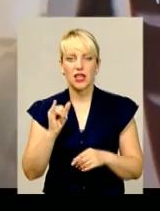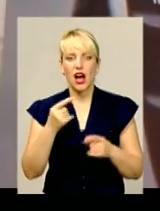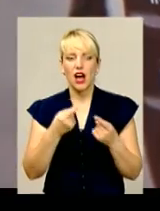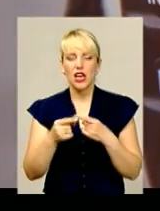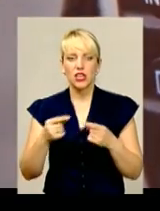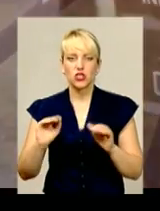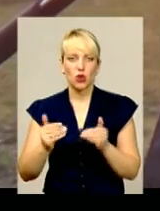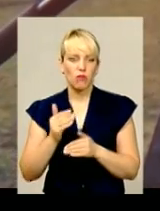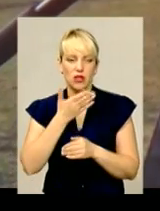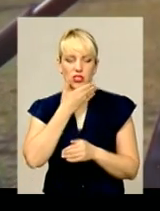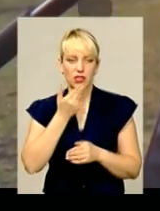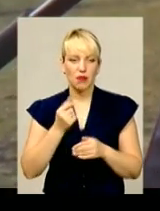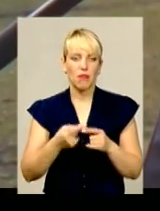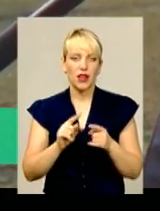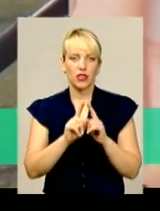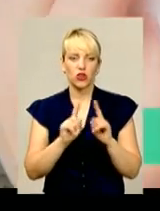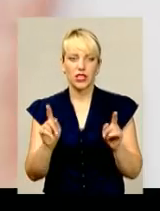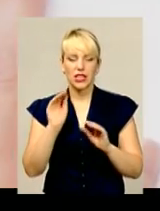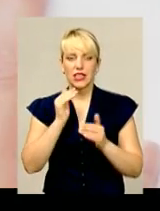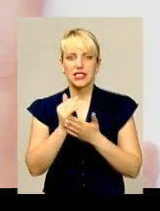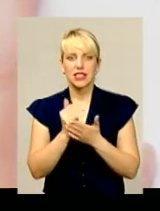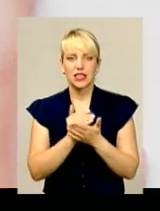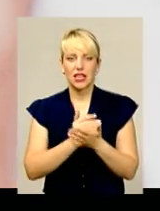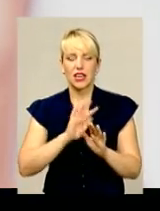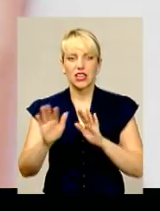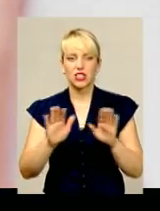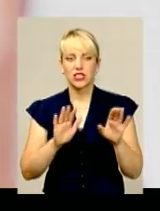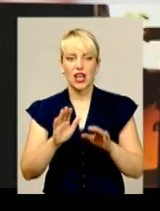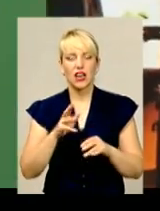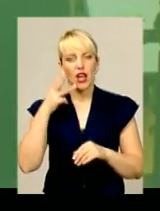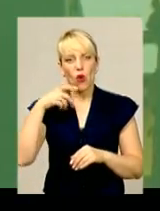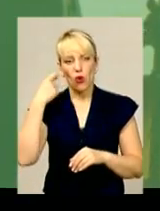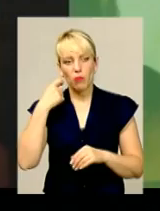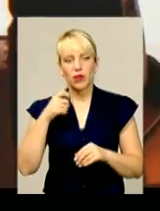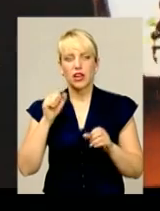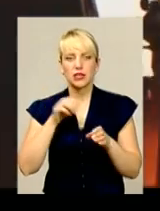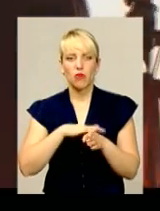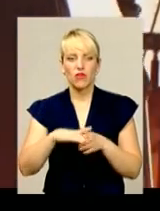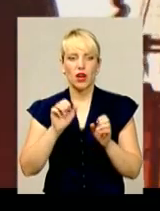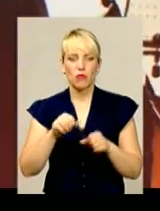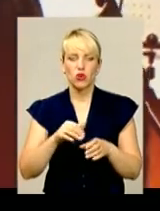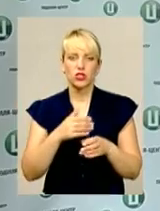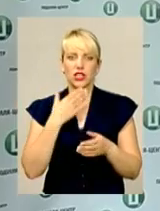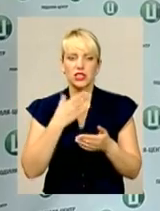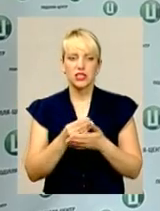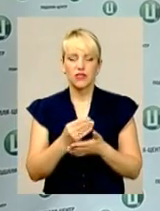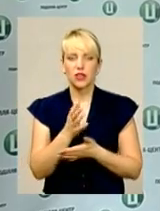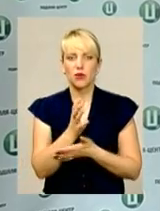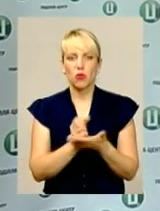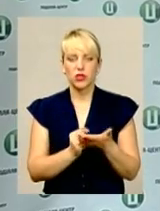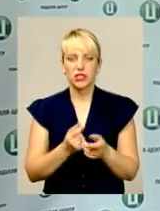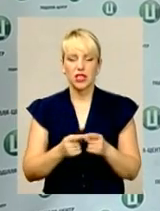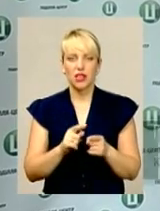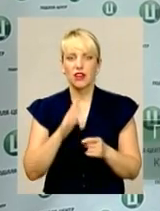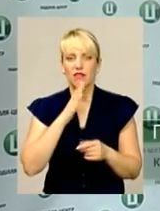інших обмежень немає. Тож, креативні сценаристи, режисери та оператори можуть сповна реалізувати свій творчий потенціал. В нашому конкурсі, я